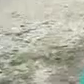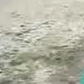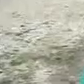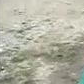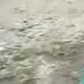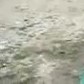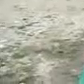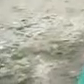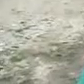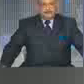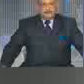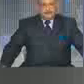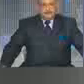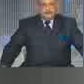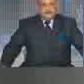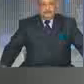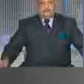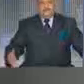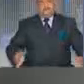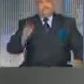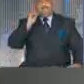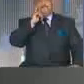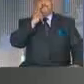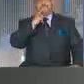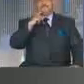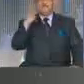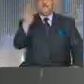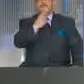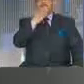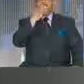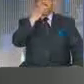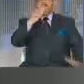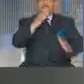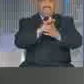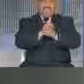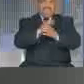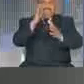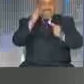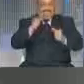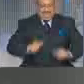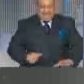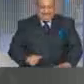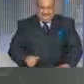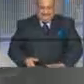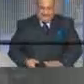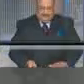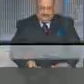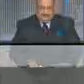شكرا على المتابعة وإلى اللقاء.